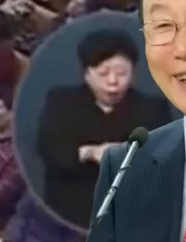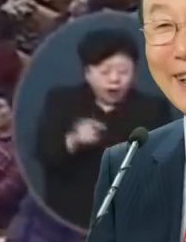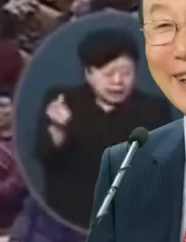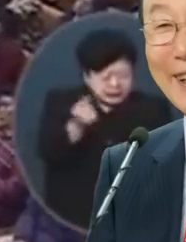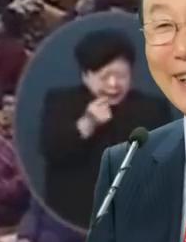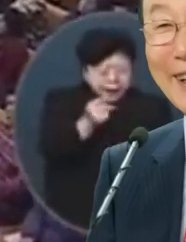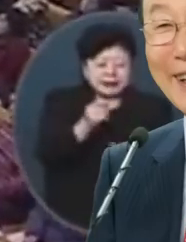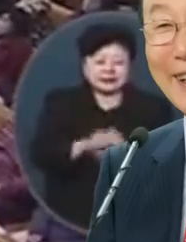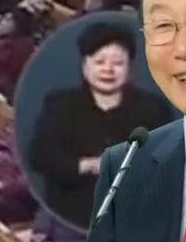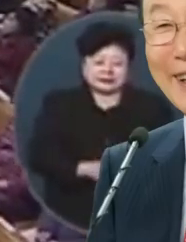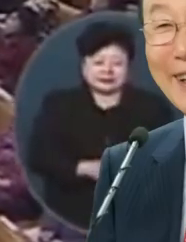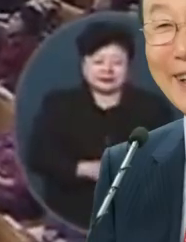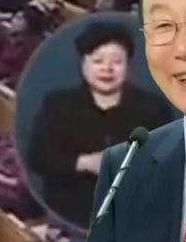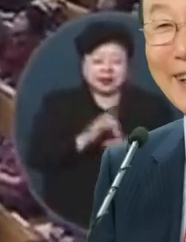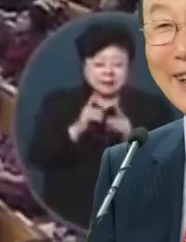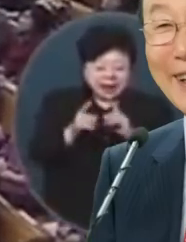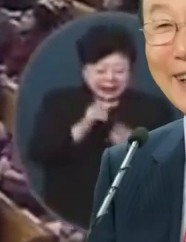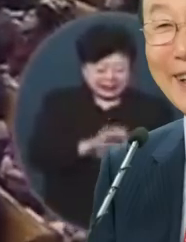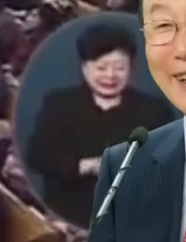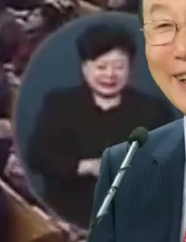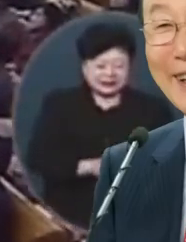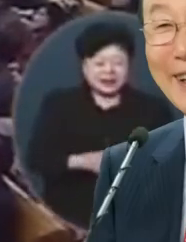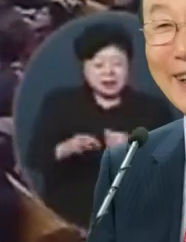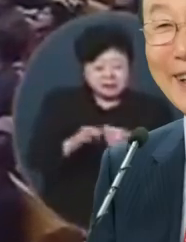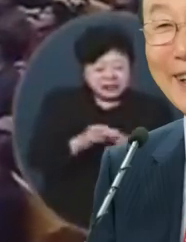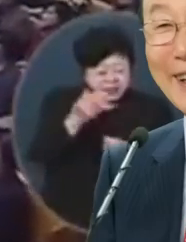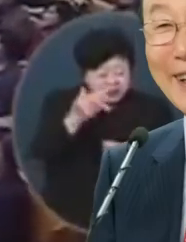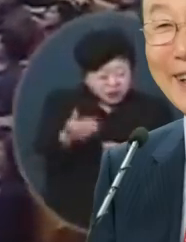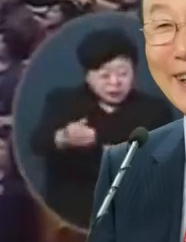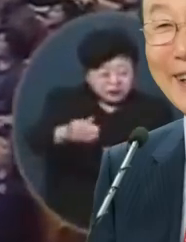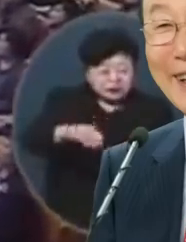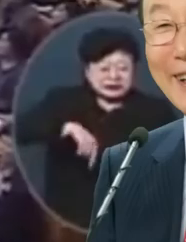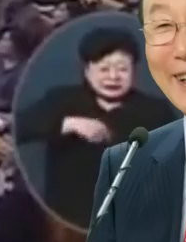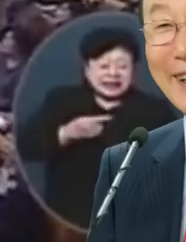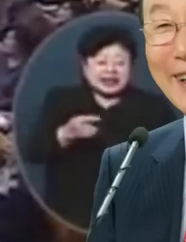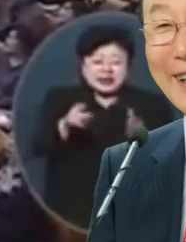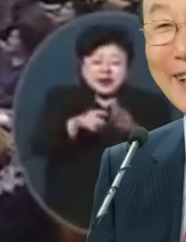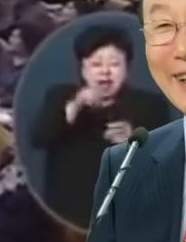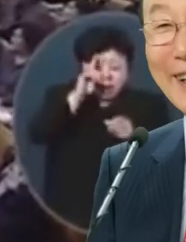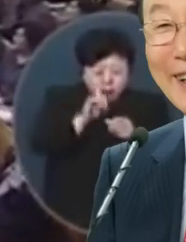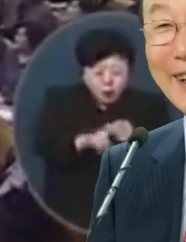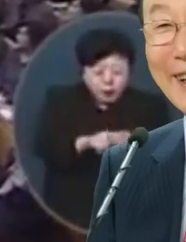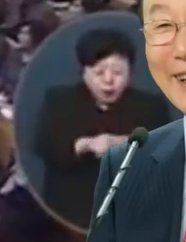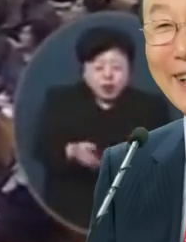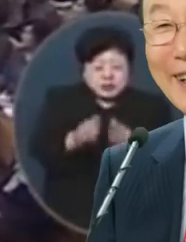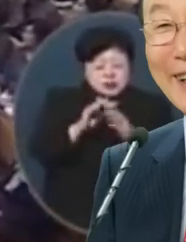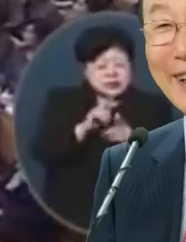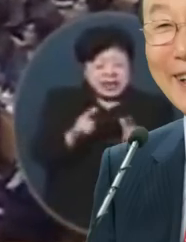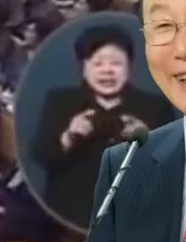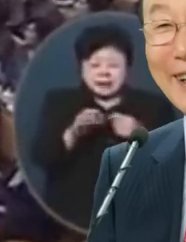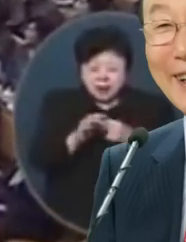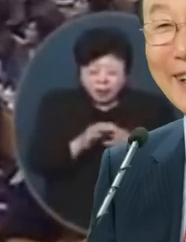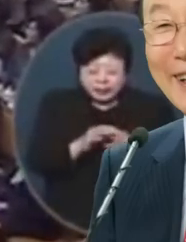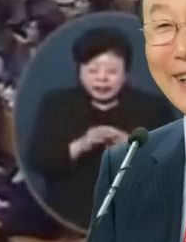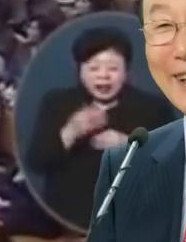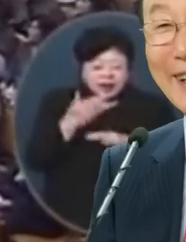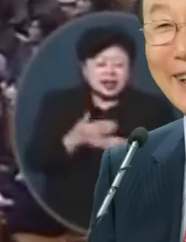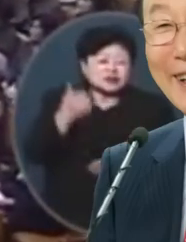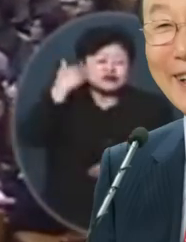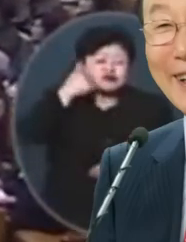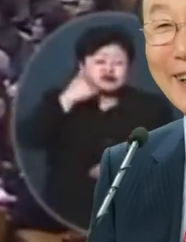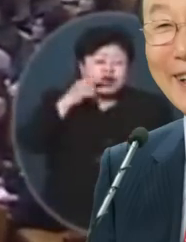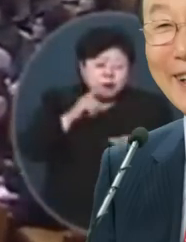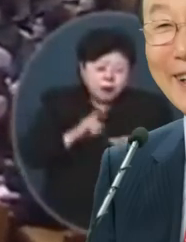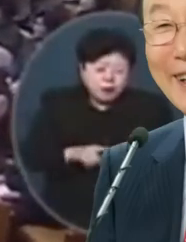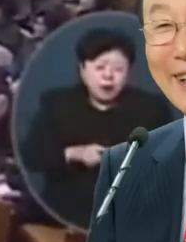가져라는 것입니다. 그는 말하기를 만약 여러분이 자신을 위한 목표를 세우지 않는다면 다른 누군가의